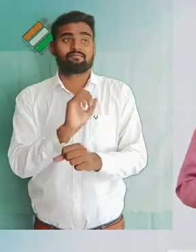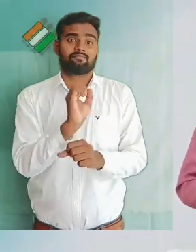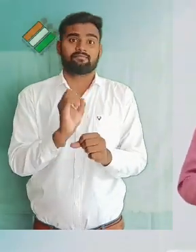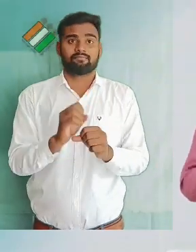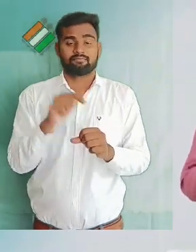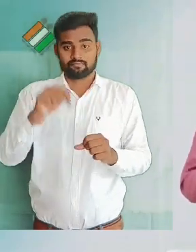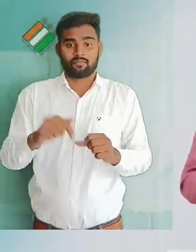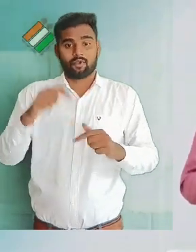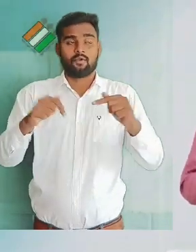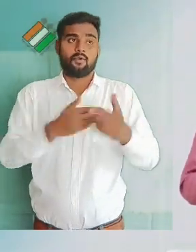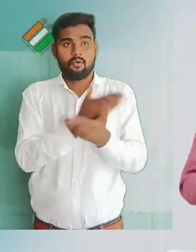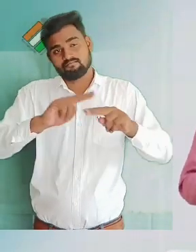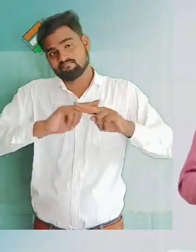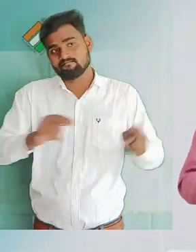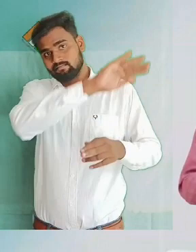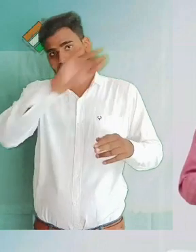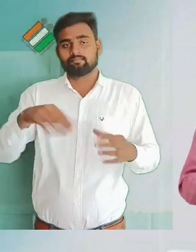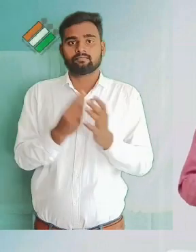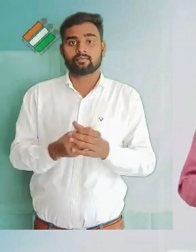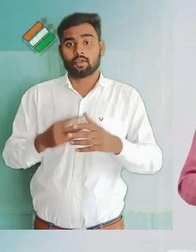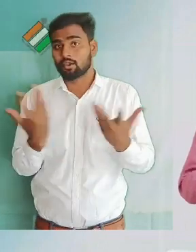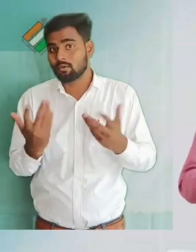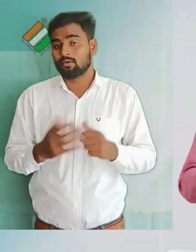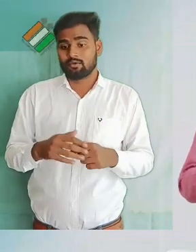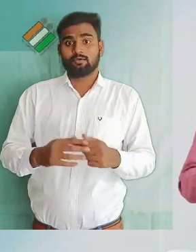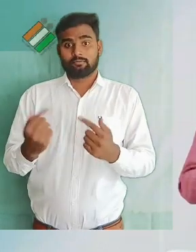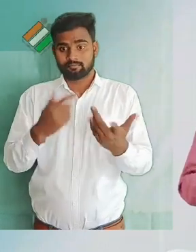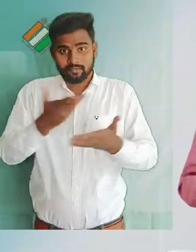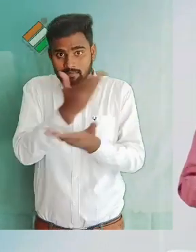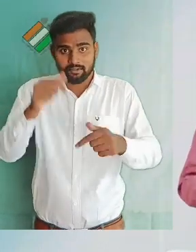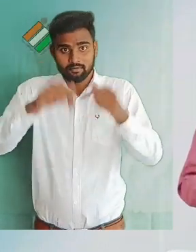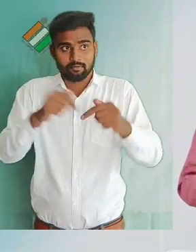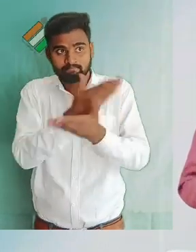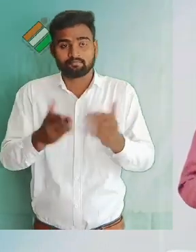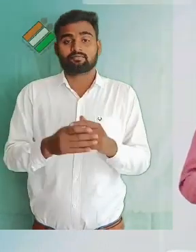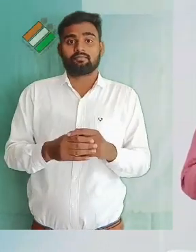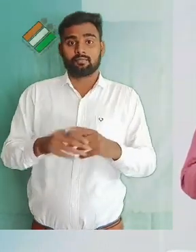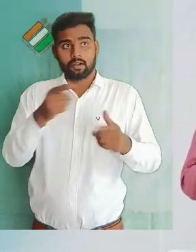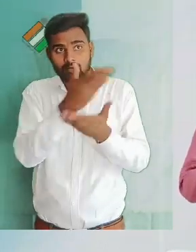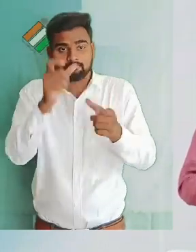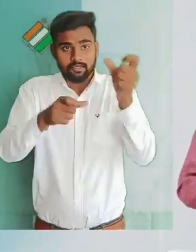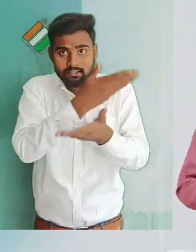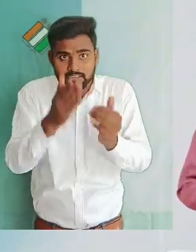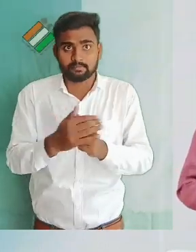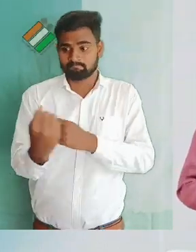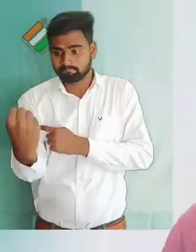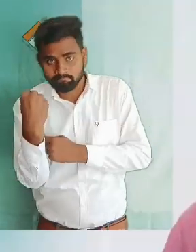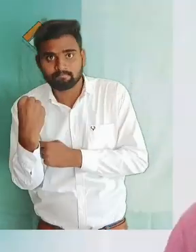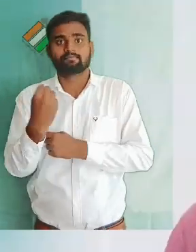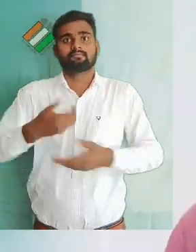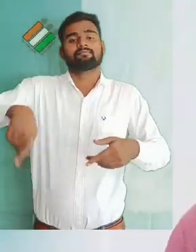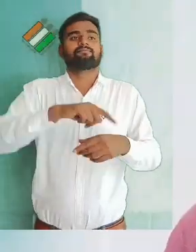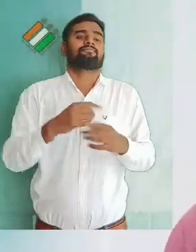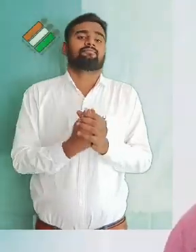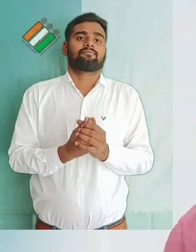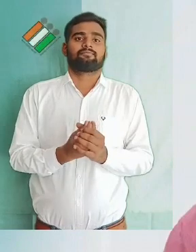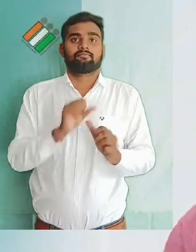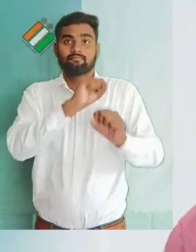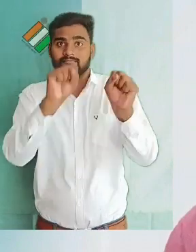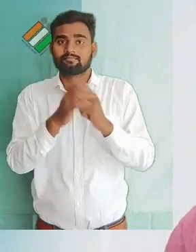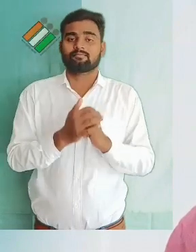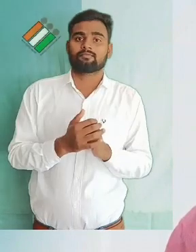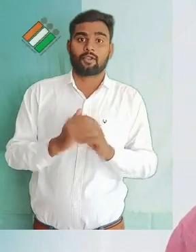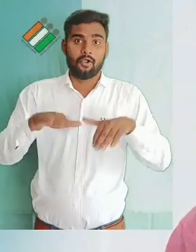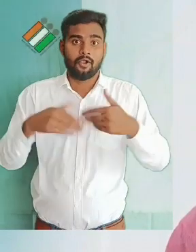दिया हो, क्योंकि वोटिंग करना न केवल हमारा नैतिक दायित्व है बल्कि हमारा अधिकार भी है। अच्छे उम्मीदवार